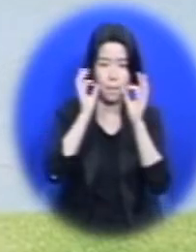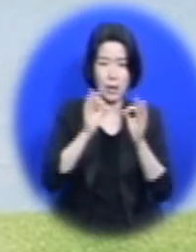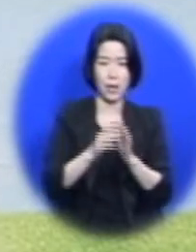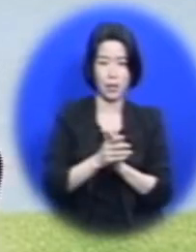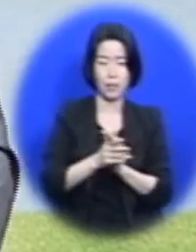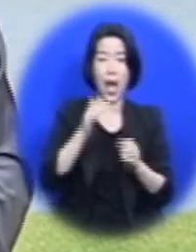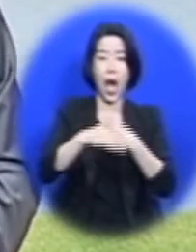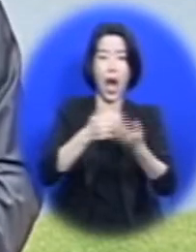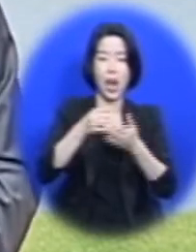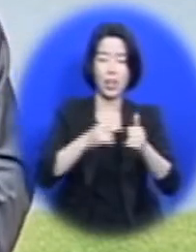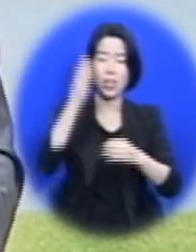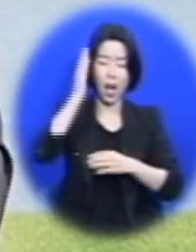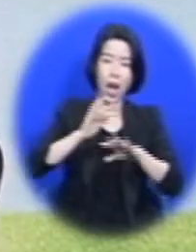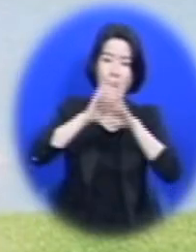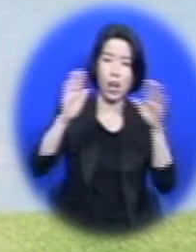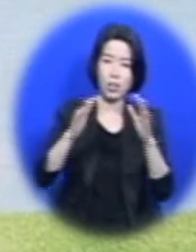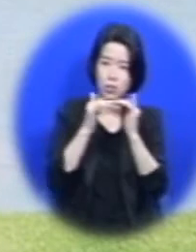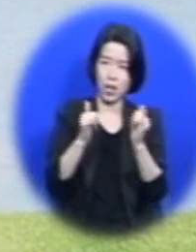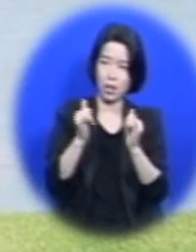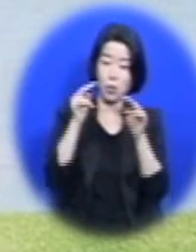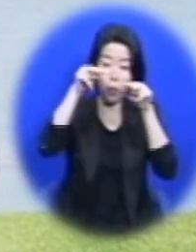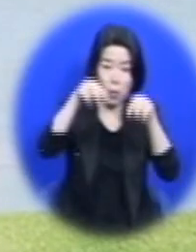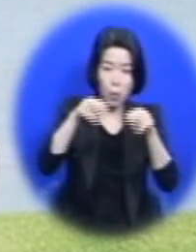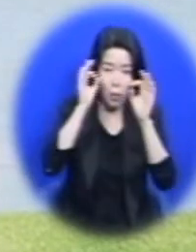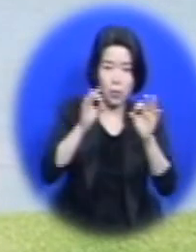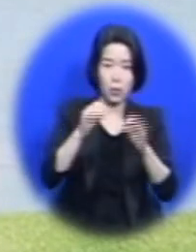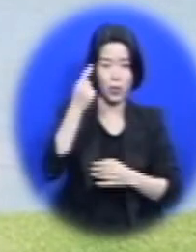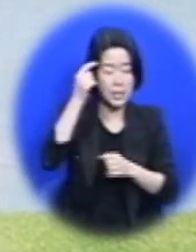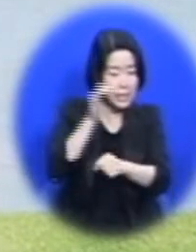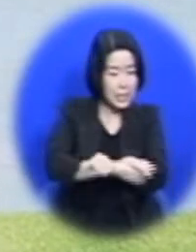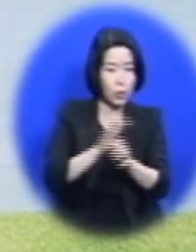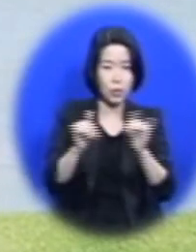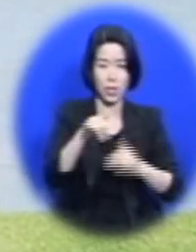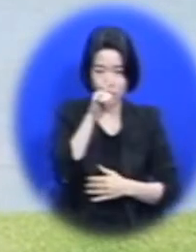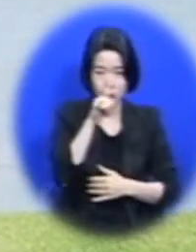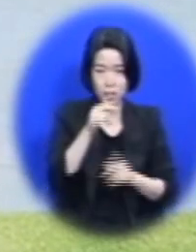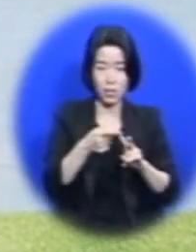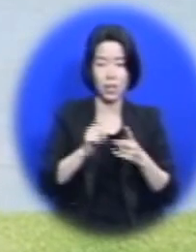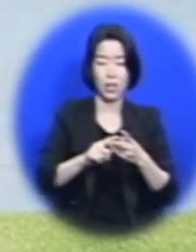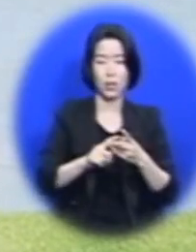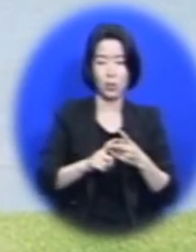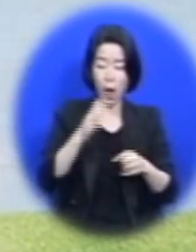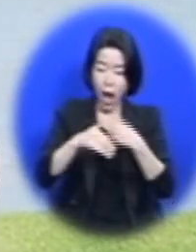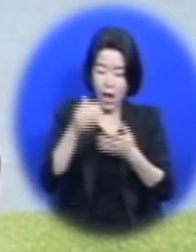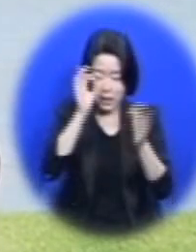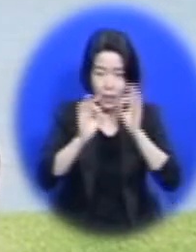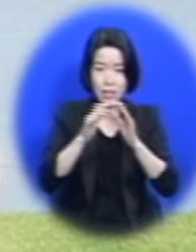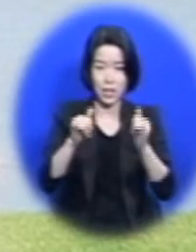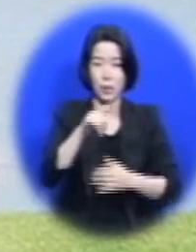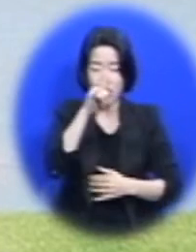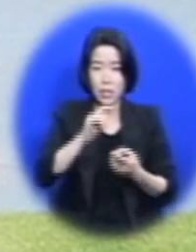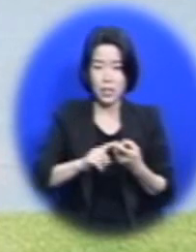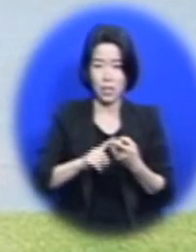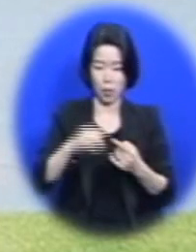하나님께서는 하늘에서 사람을 굽어보시면서 지혜로운 사람이 있는지 하나님을 찾는 사람이 있는지를